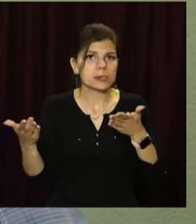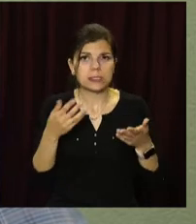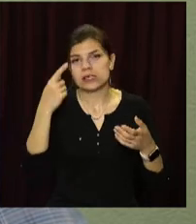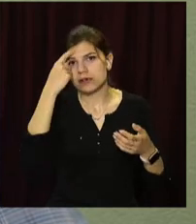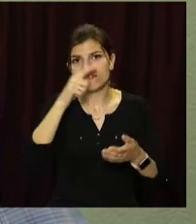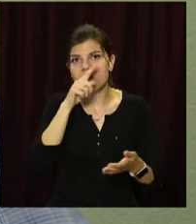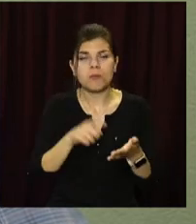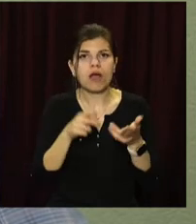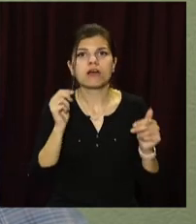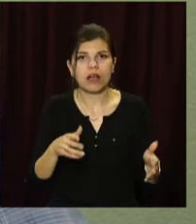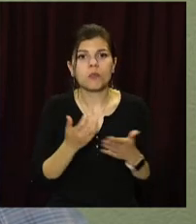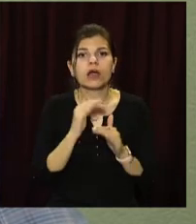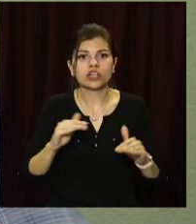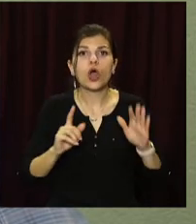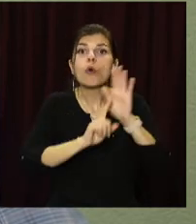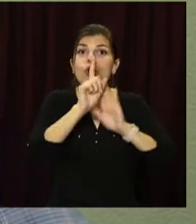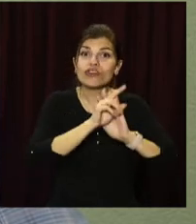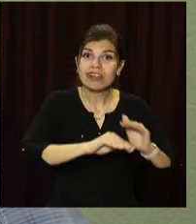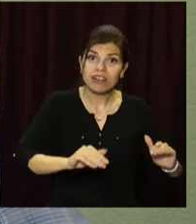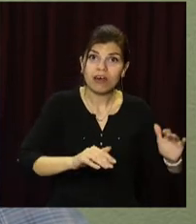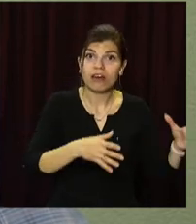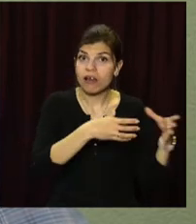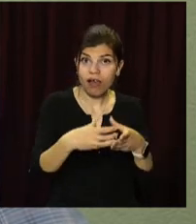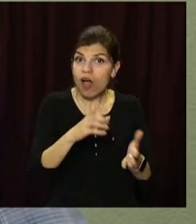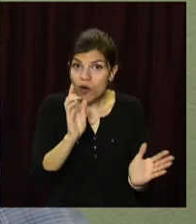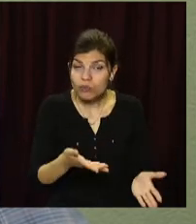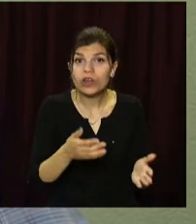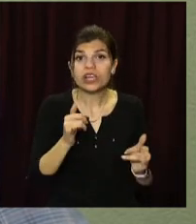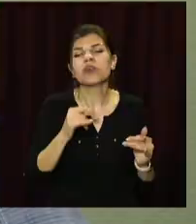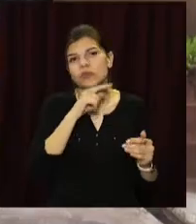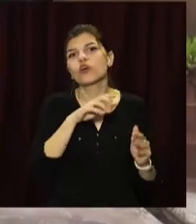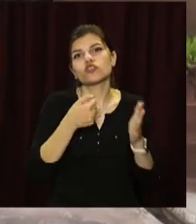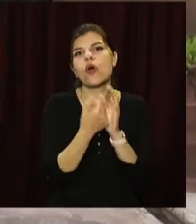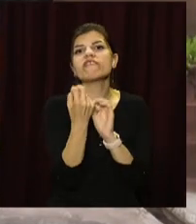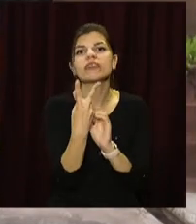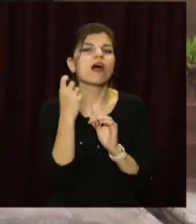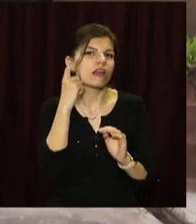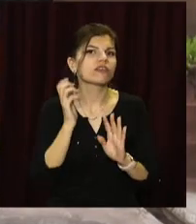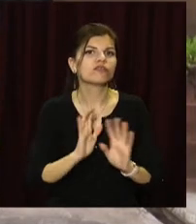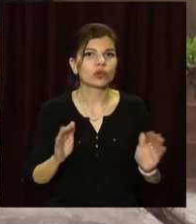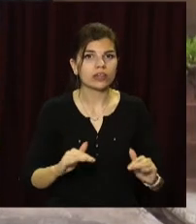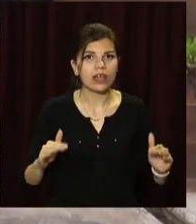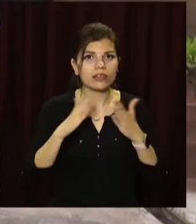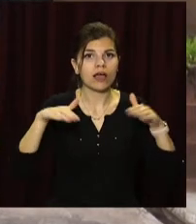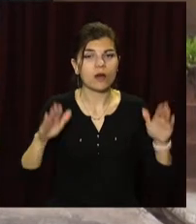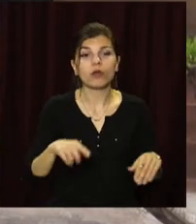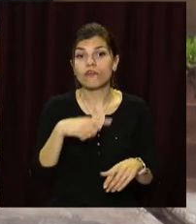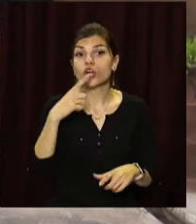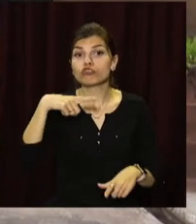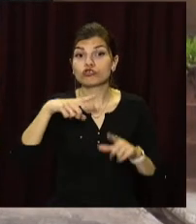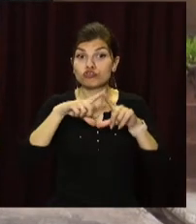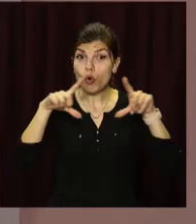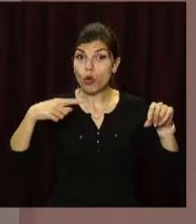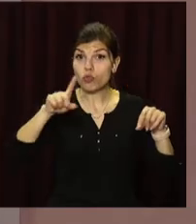питання про те, що обов'язково діти початкової школи будуть задіяні і взагалі діти до 12 років. У школі номер 5 вже готові відчинити двері